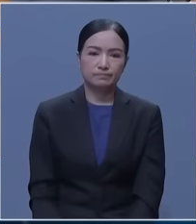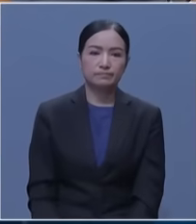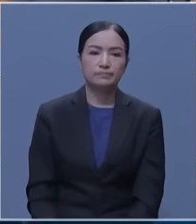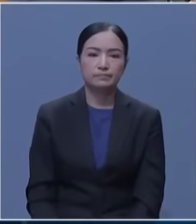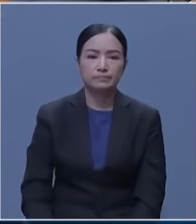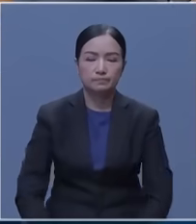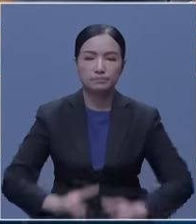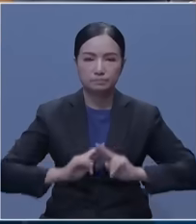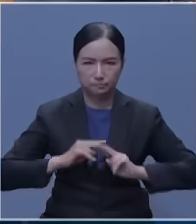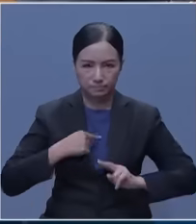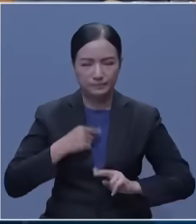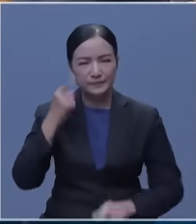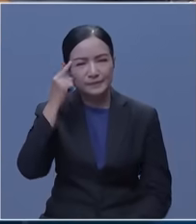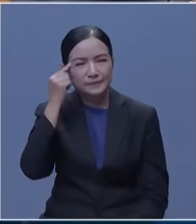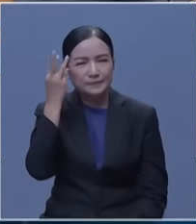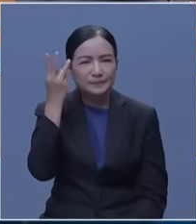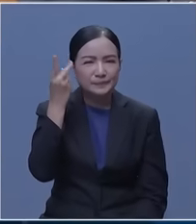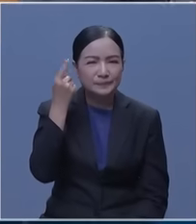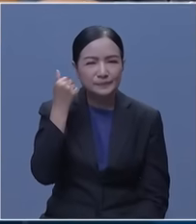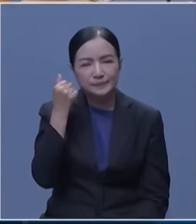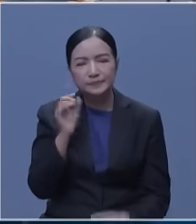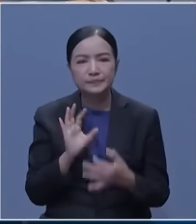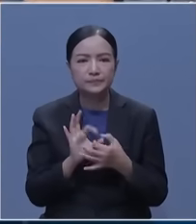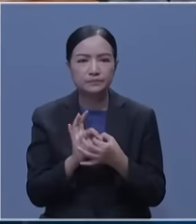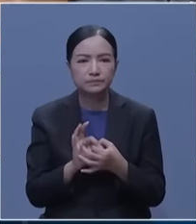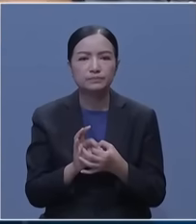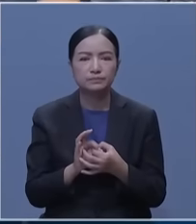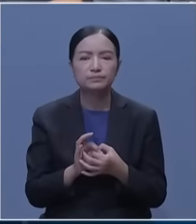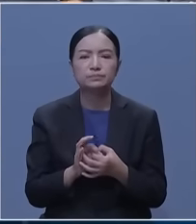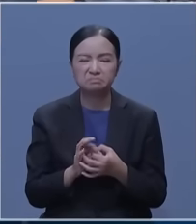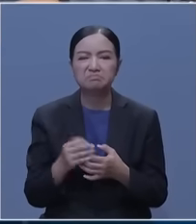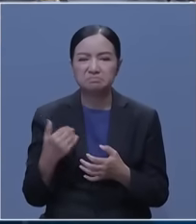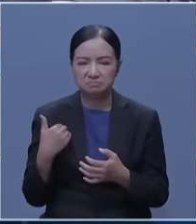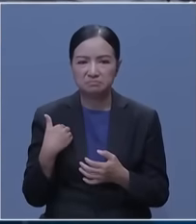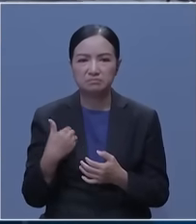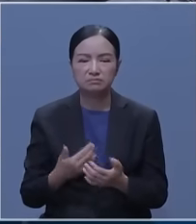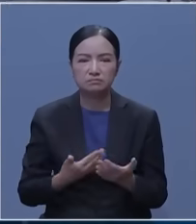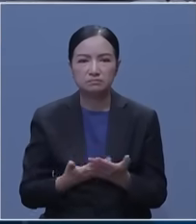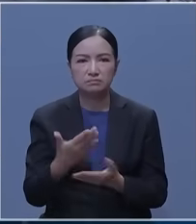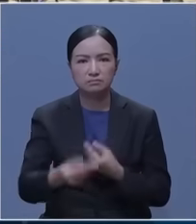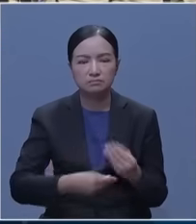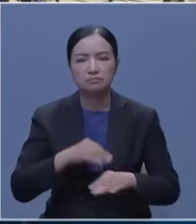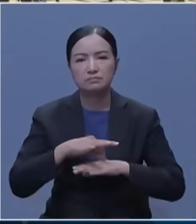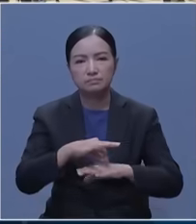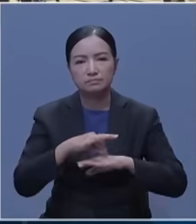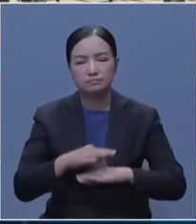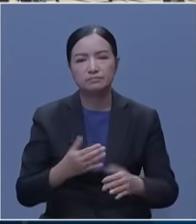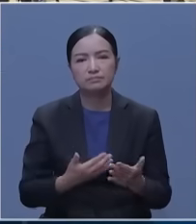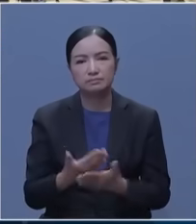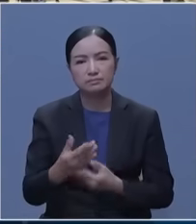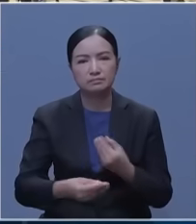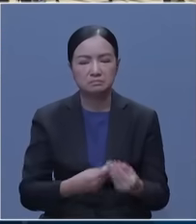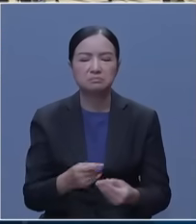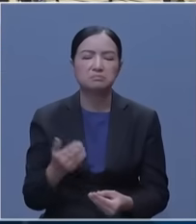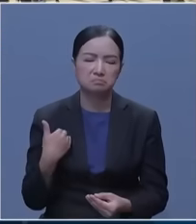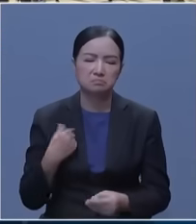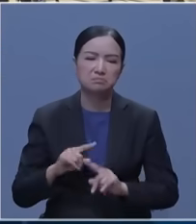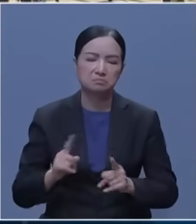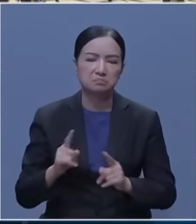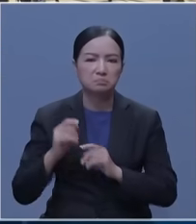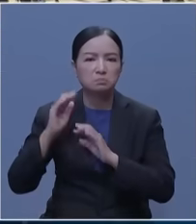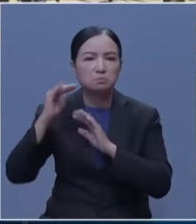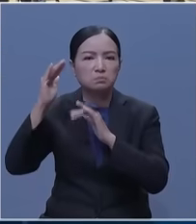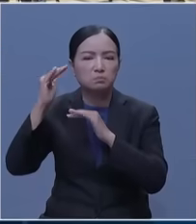มเองเนี่ยกังวลมากนะครับผมเองกังวลมากว่ามันจะไปไกลถึงขนาดซื้อขายตำแหน่งด้วยซ้ำนะครับแต่ก็หวังว่าจะไม่ไปไกลถึงขน